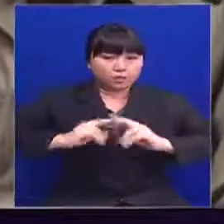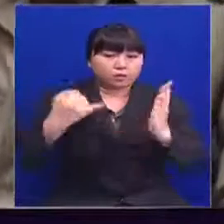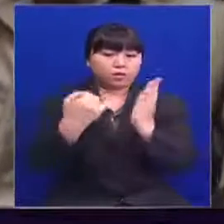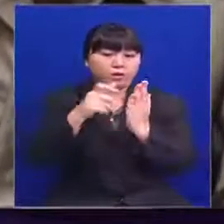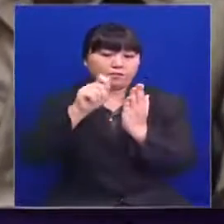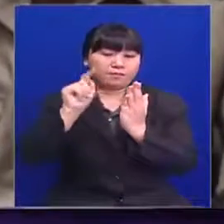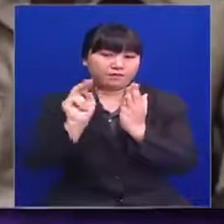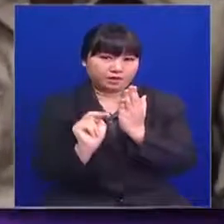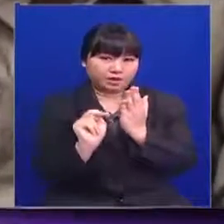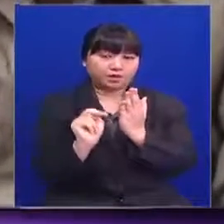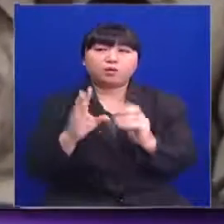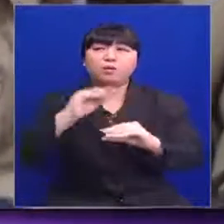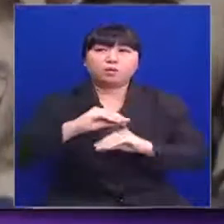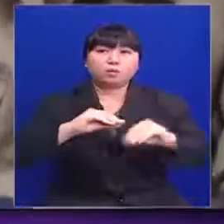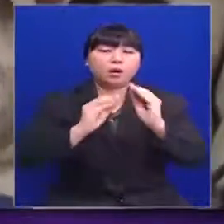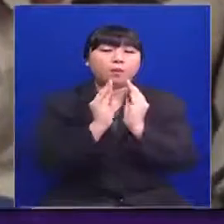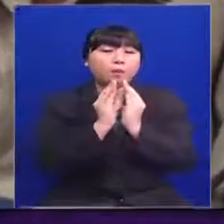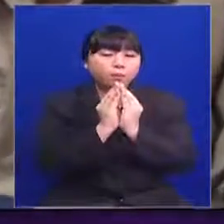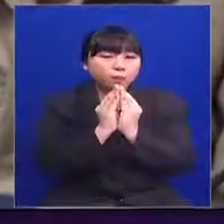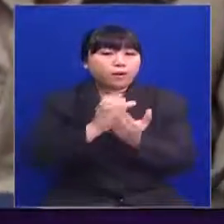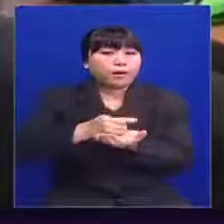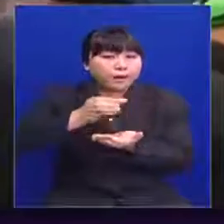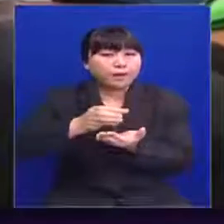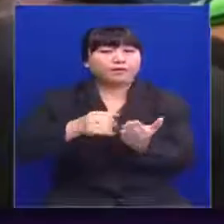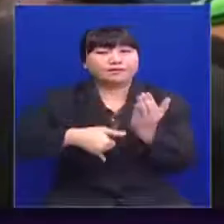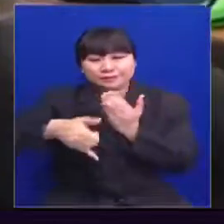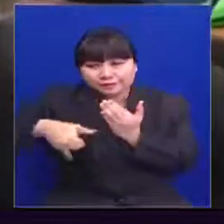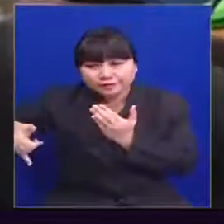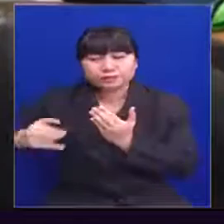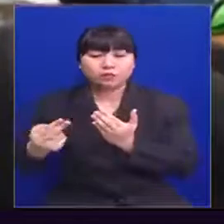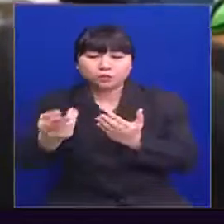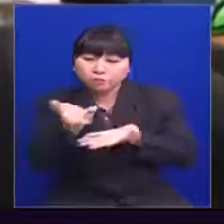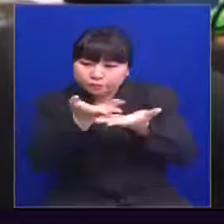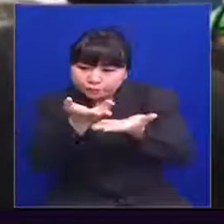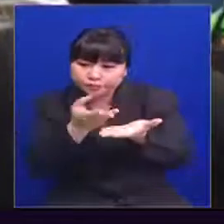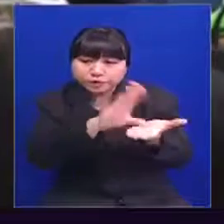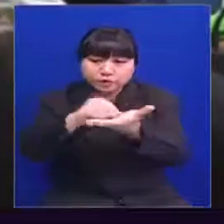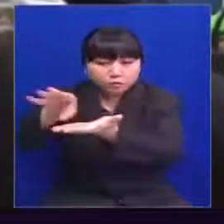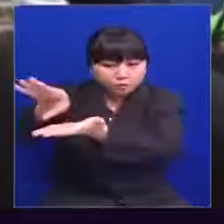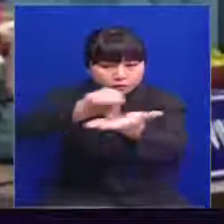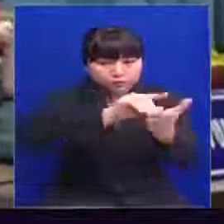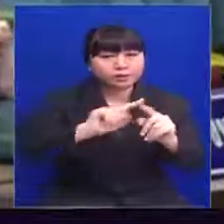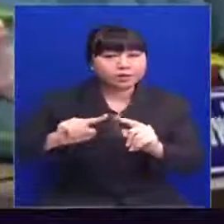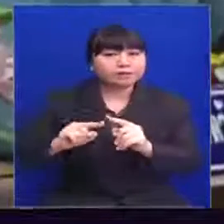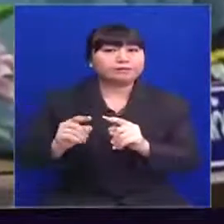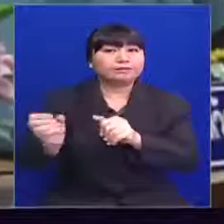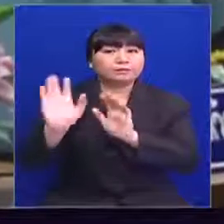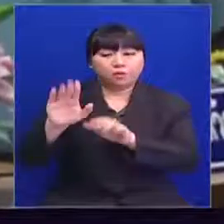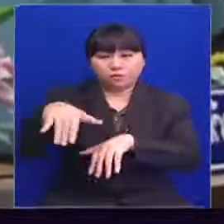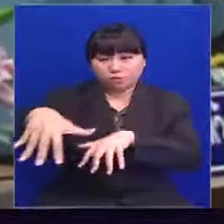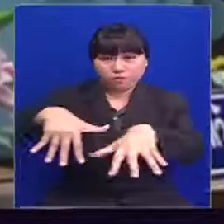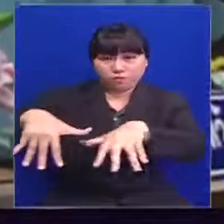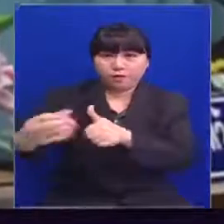ตามโครงการบัวแก้วสัญจรเพื่อแลกเปลี่ยนความคิดเห็นและรับทราบข้อมูลรวมถึงเสนอข้อเสนอแนะโดยตรงจากพื้น